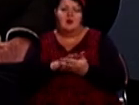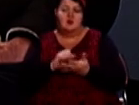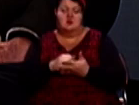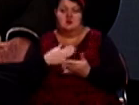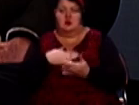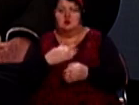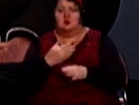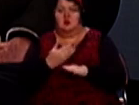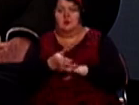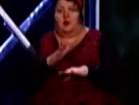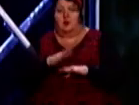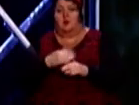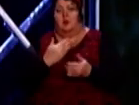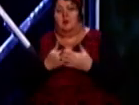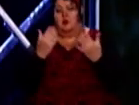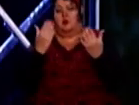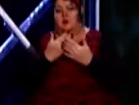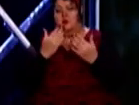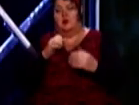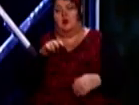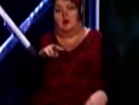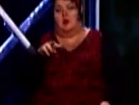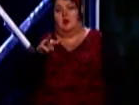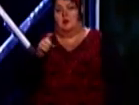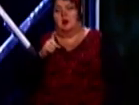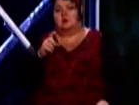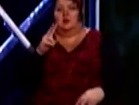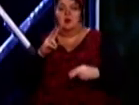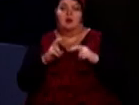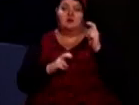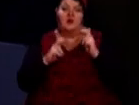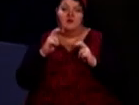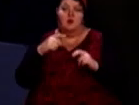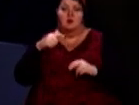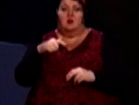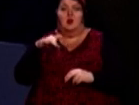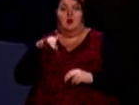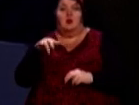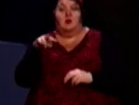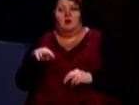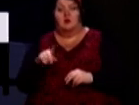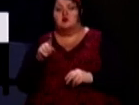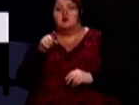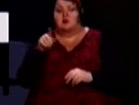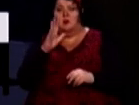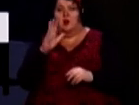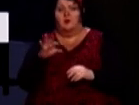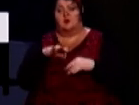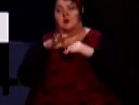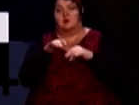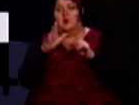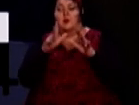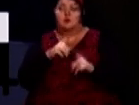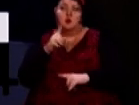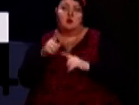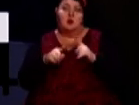наприклад, кінотеатр «Алмаз», завод «ГРЛ». Що з ними буде відбуватись? Чи будуть вони реконструюватись?